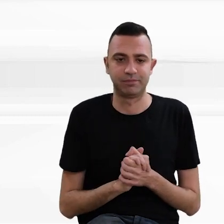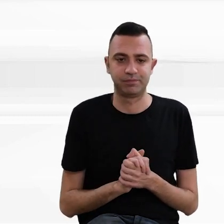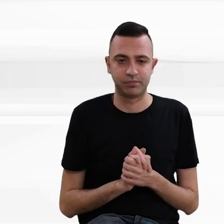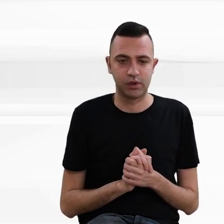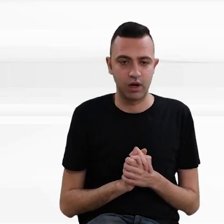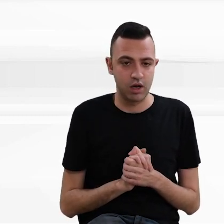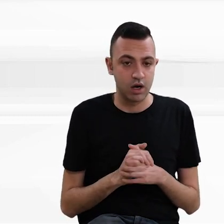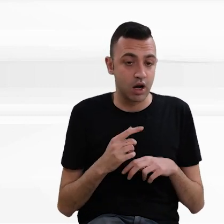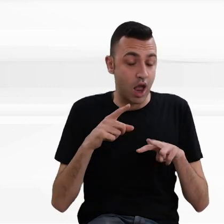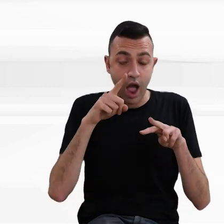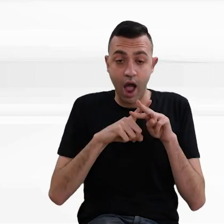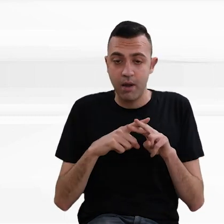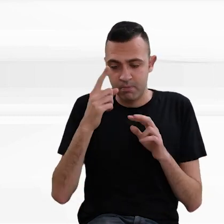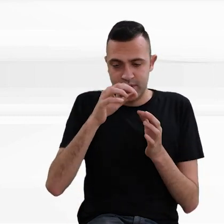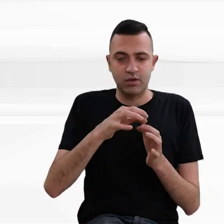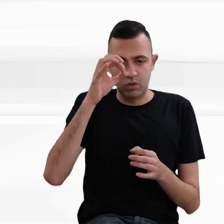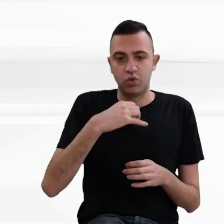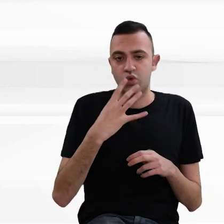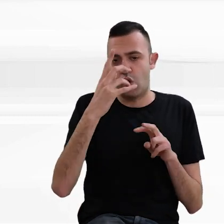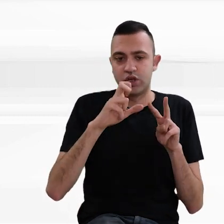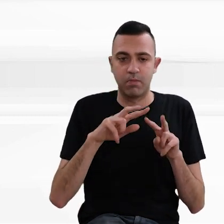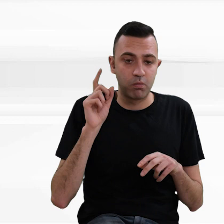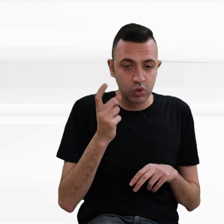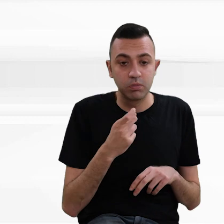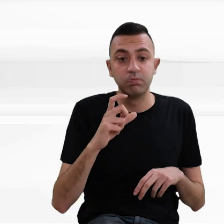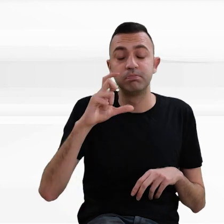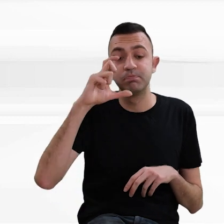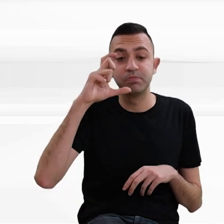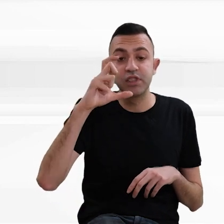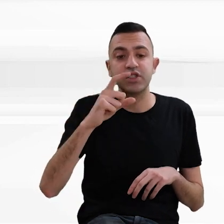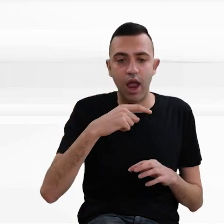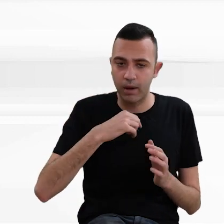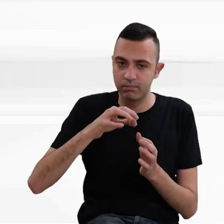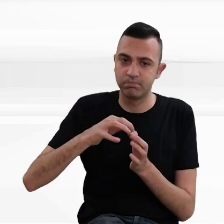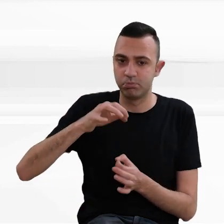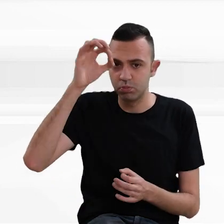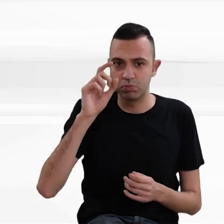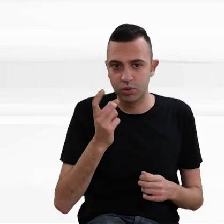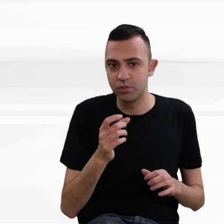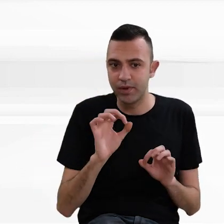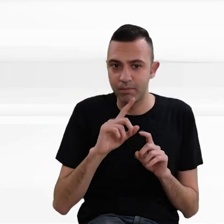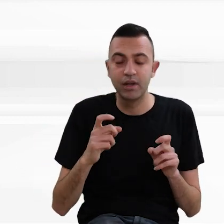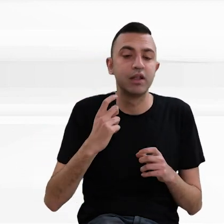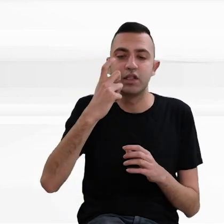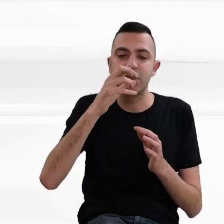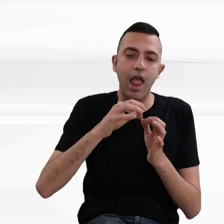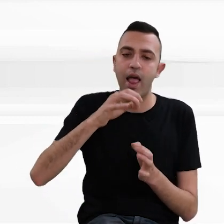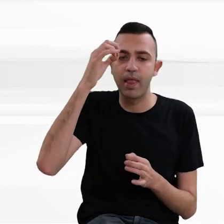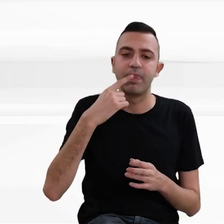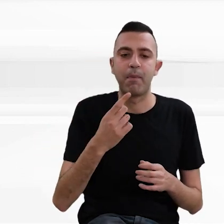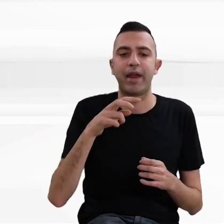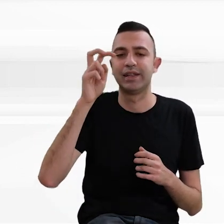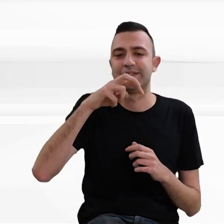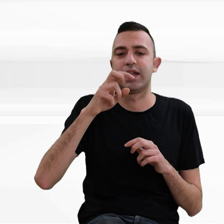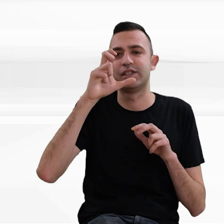santimetre anın bir kenar uzunluğu bulduğuna göre Bence yeni de bir kenar uzunluğu bulabilirim değil mi Ceylin bir kenar uzunluğu da